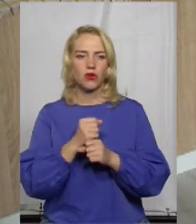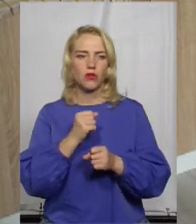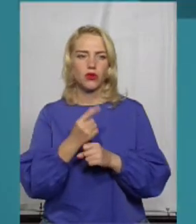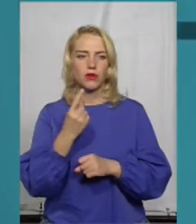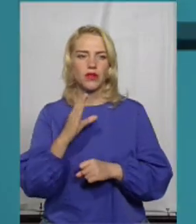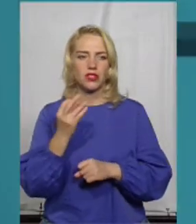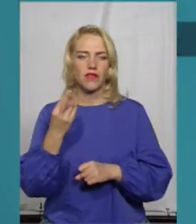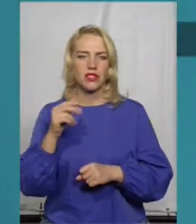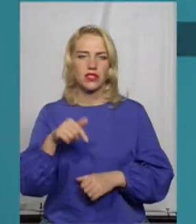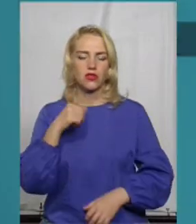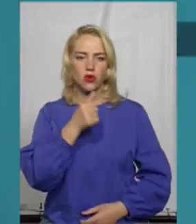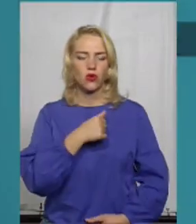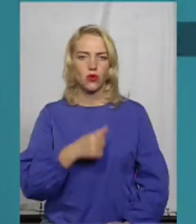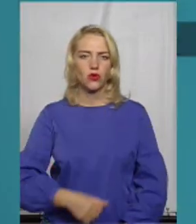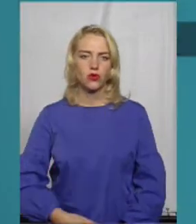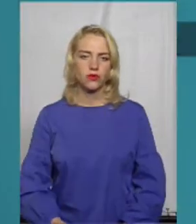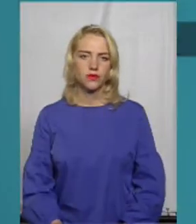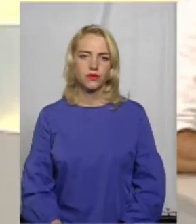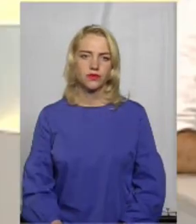цього року.